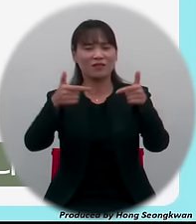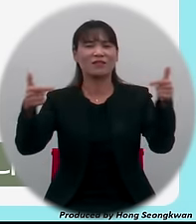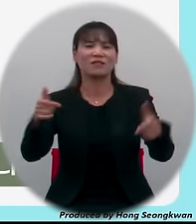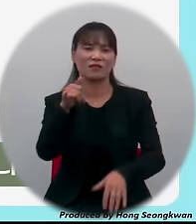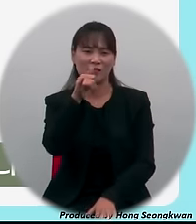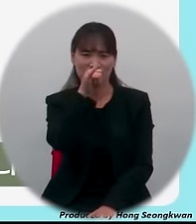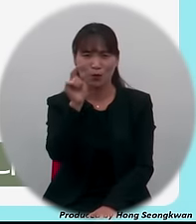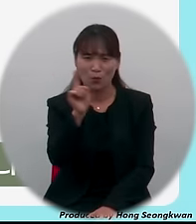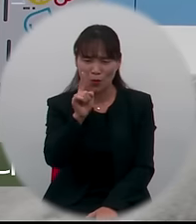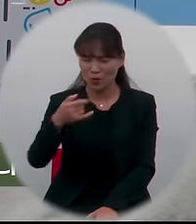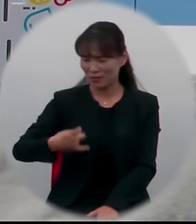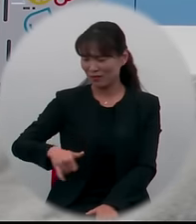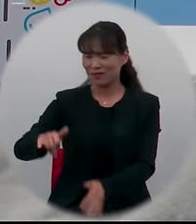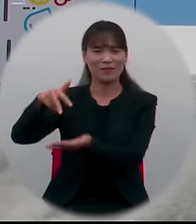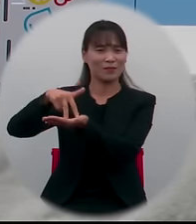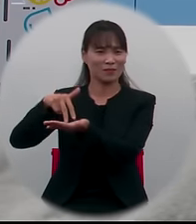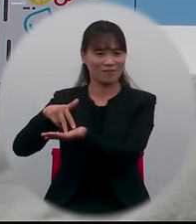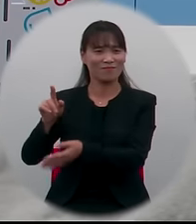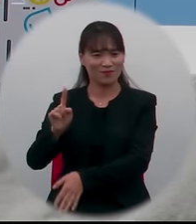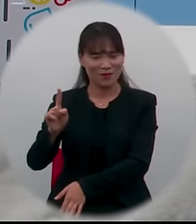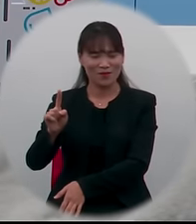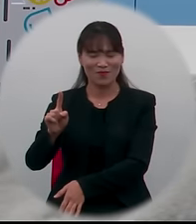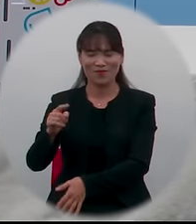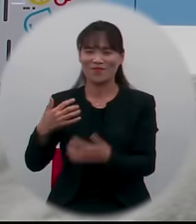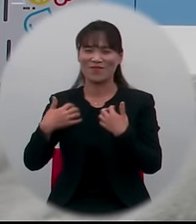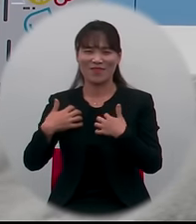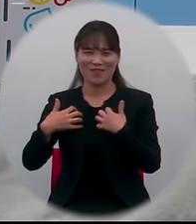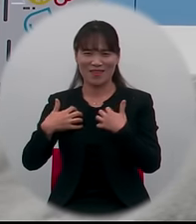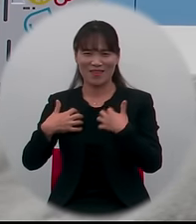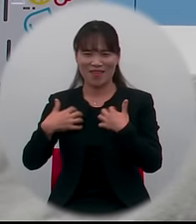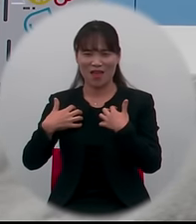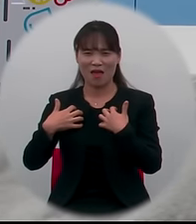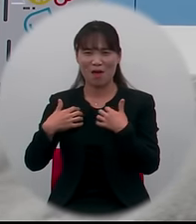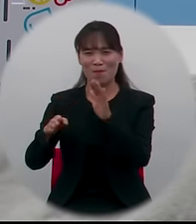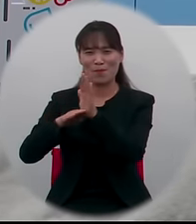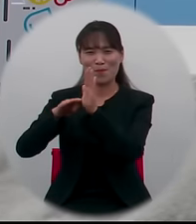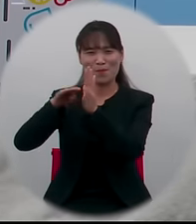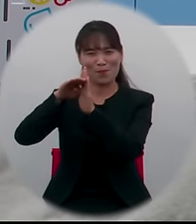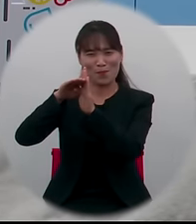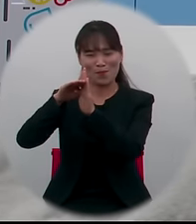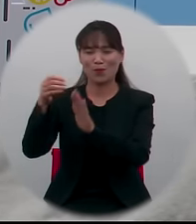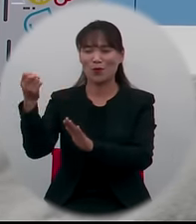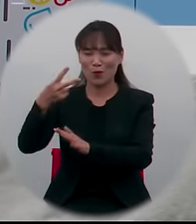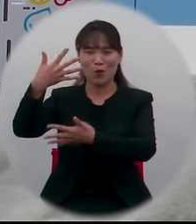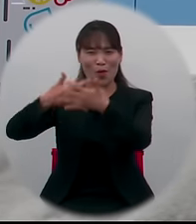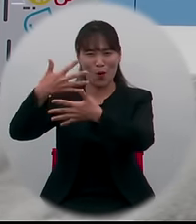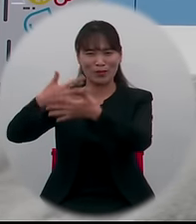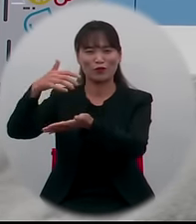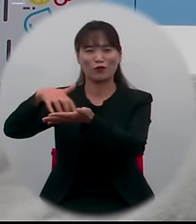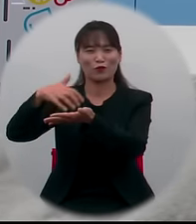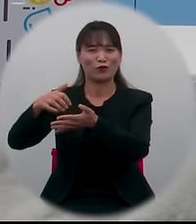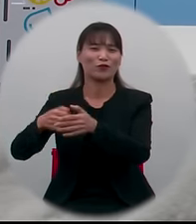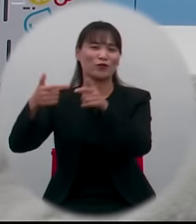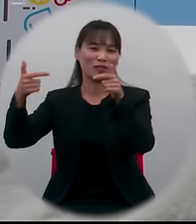증가하게 되는 것들이 있습니다 일단 자녀들 입장에서는 게임 레벨이 올라갑니다 그리고 동시에